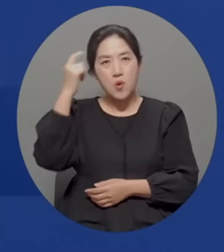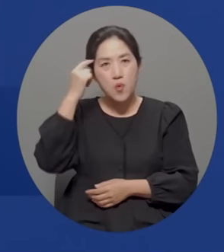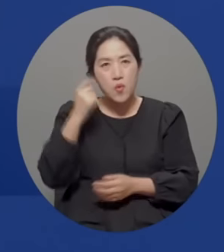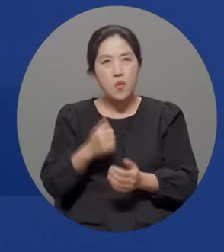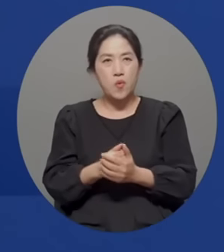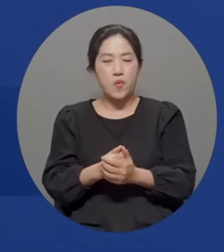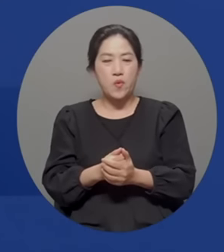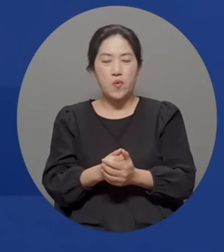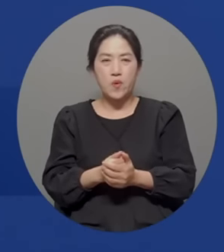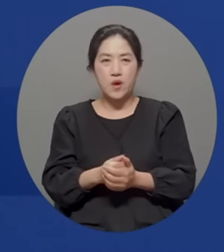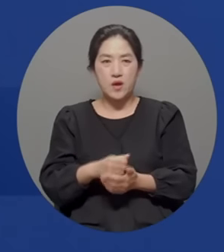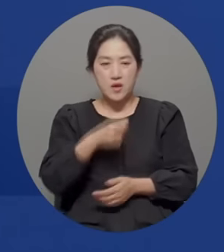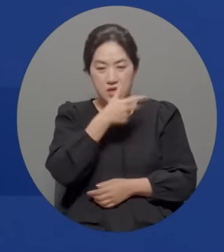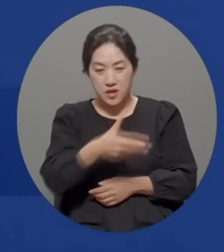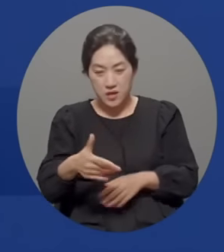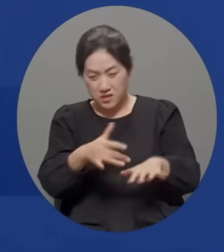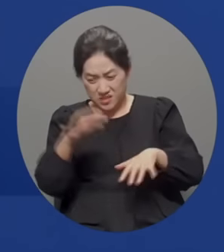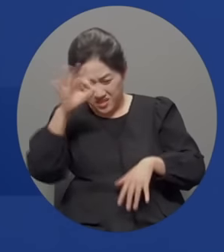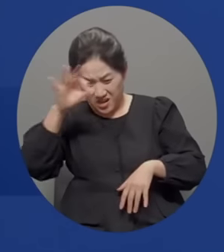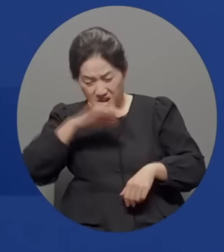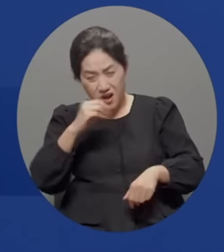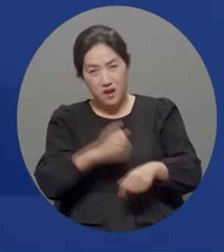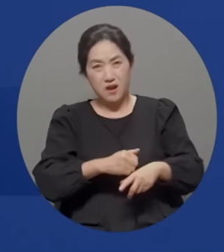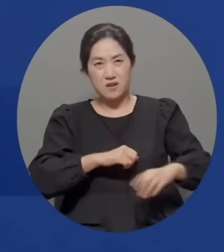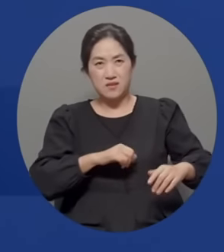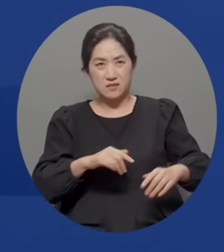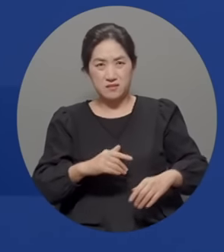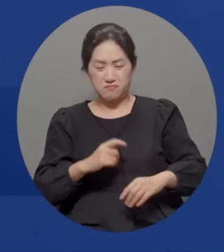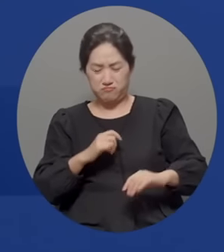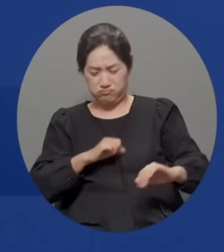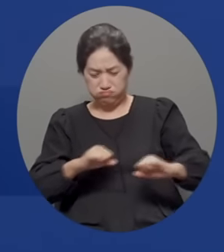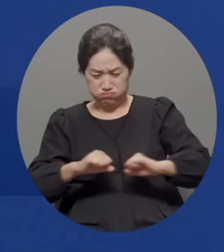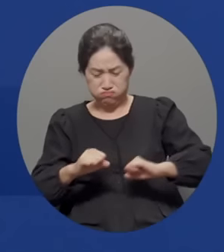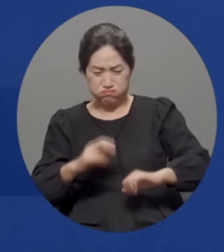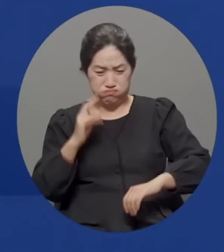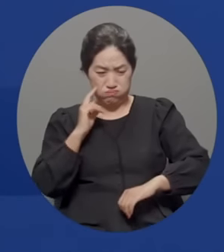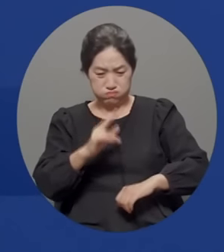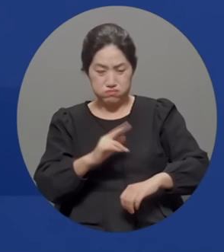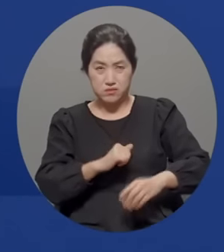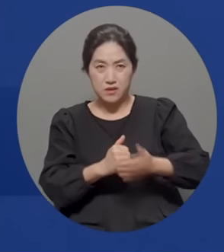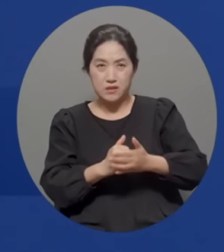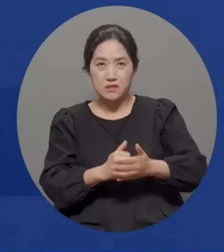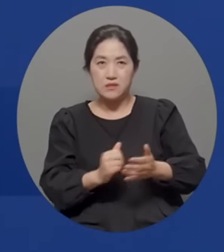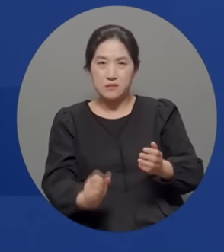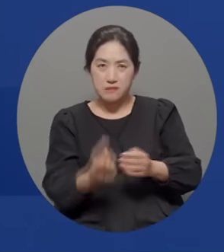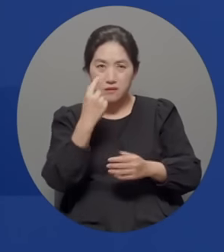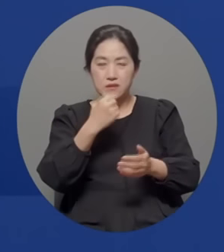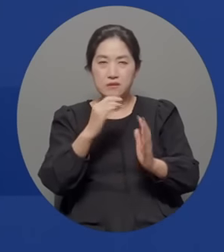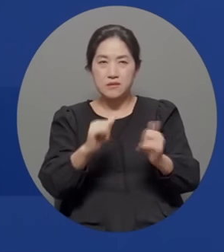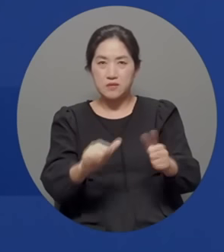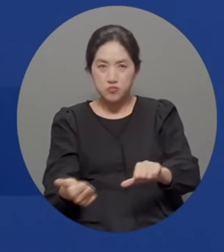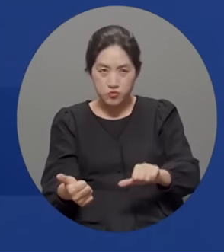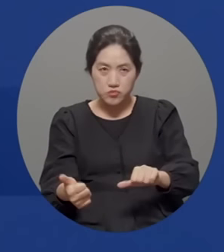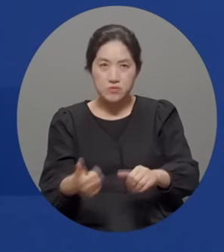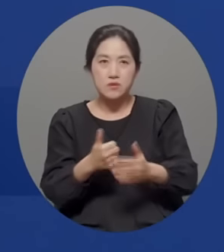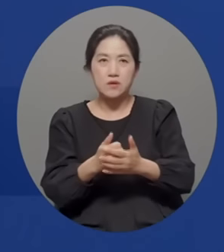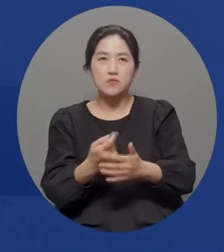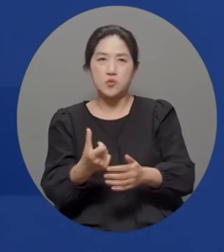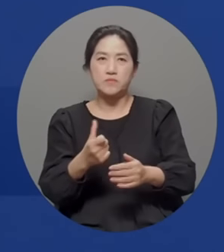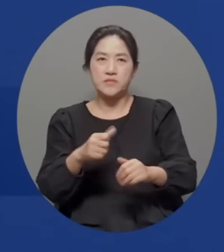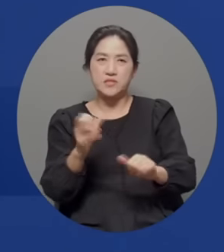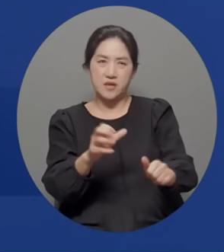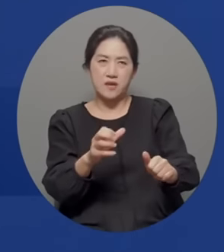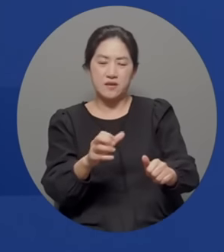그 무리하게 진행을 해서 이런 그 인명사고가 나게 하느냐. 이렇게 좀